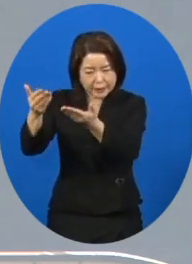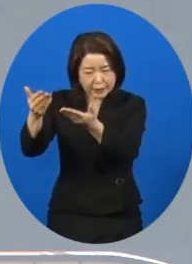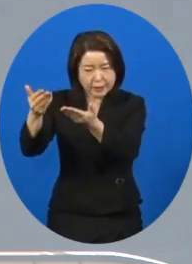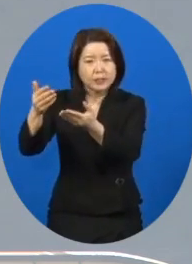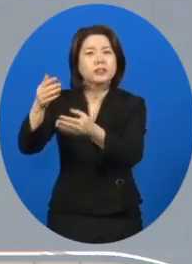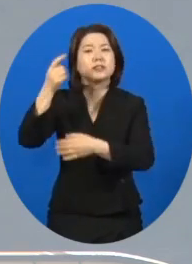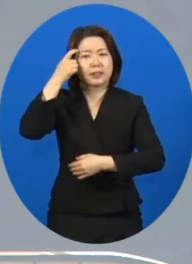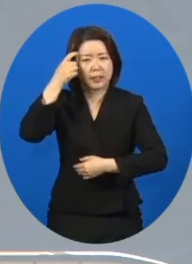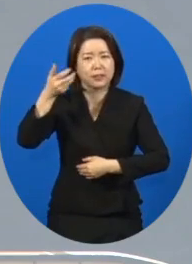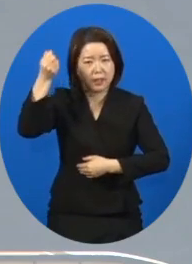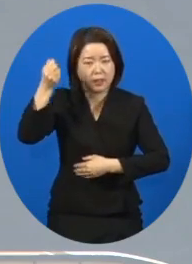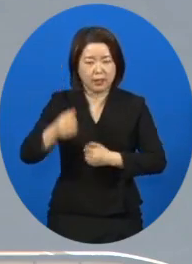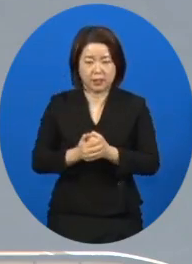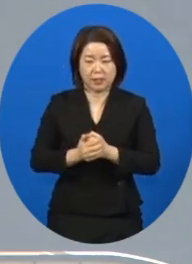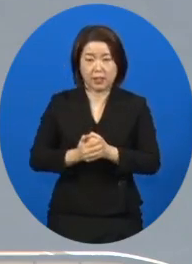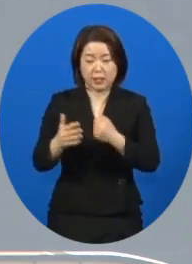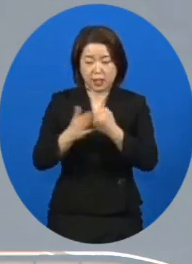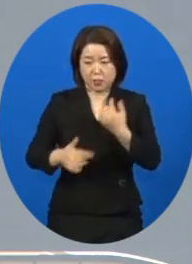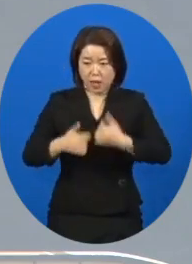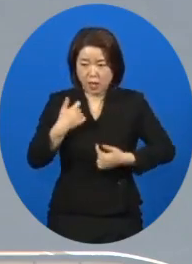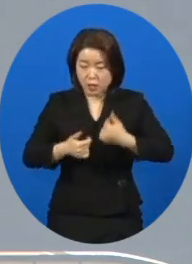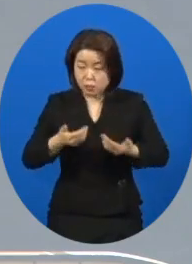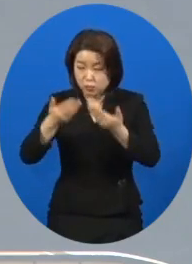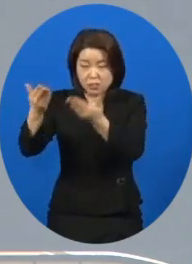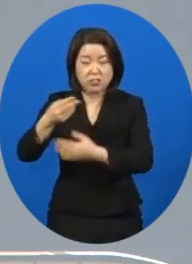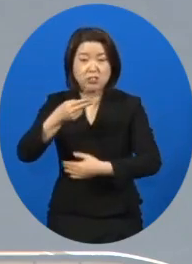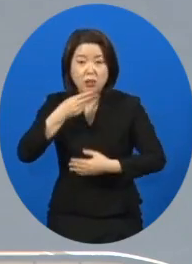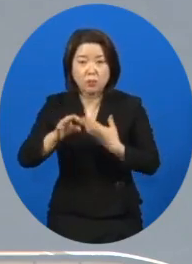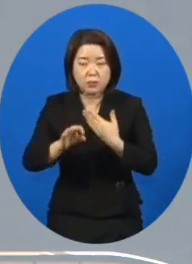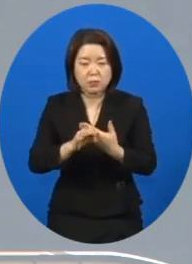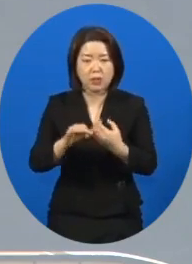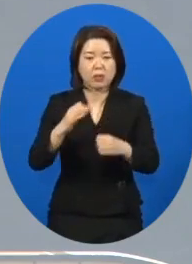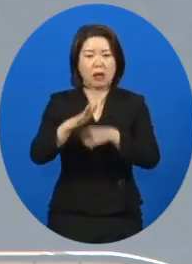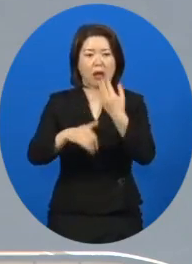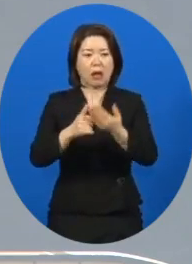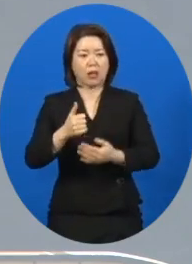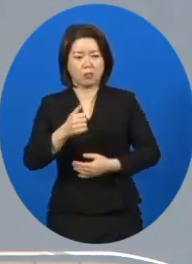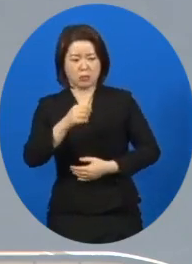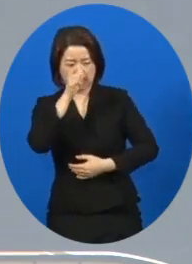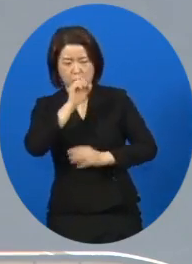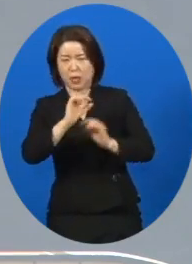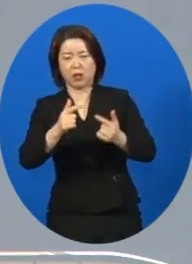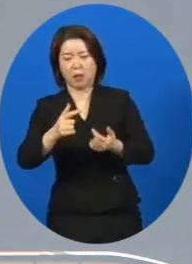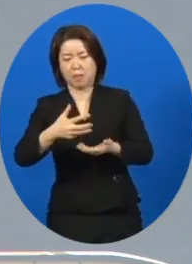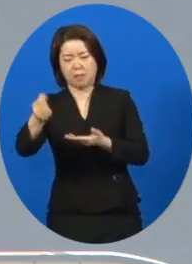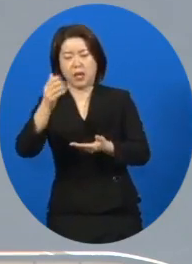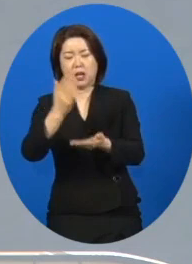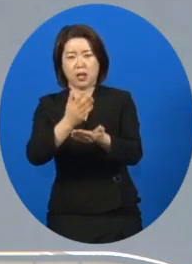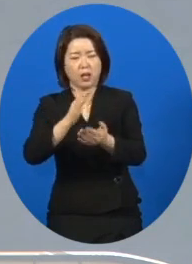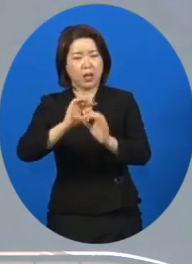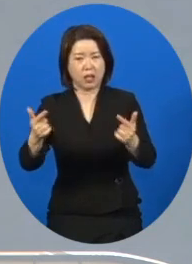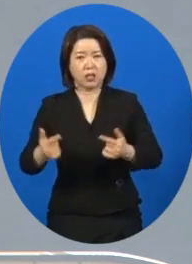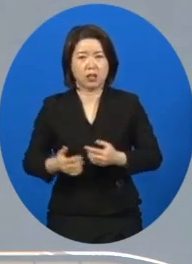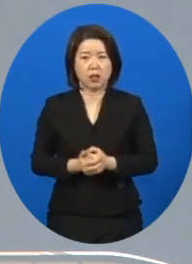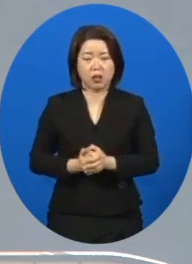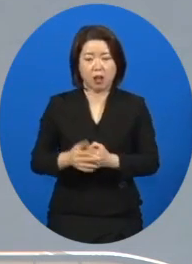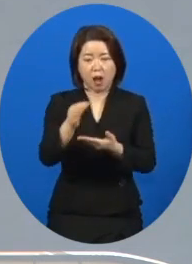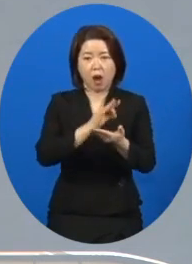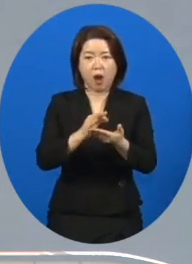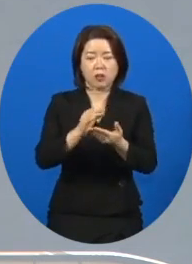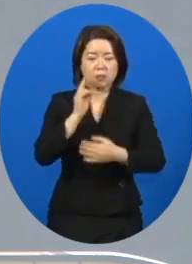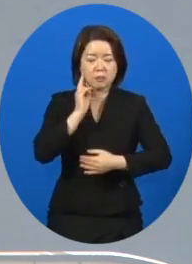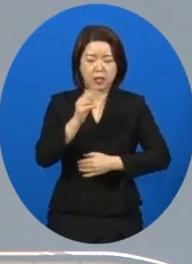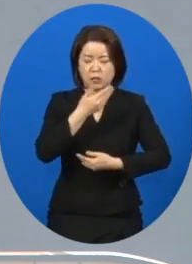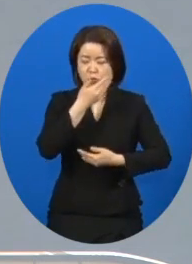때문에 기쁨으로 드리지 않은 헌금은 하나님이 받으시지 않으십니다. 헌금의 매우 중요한